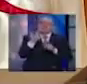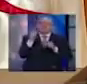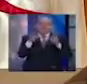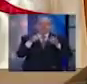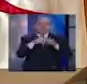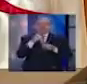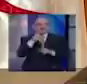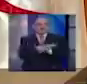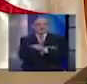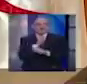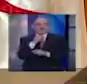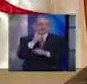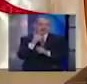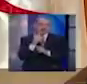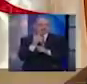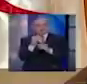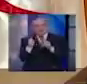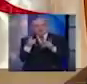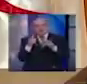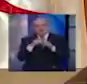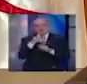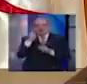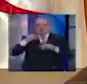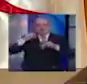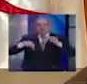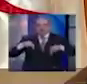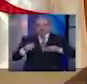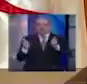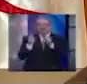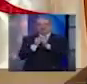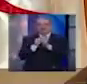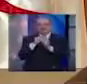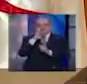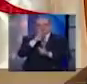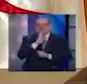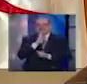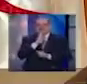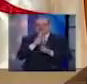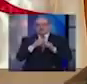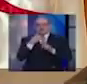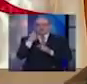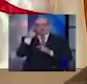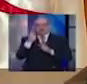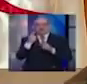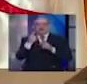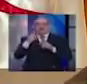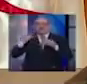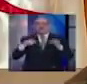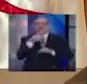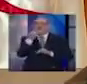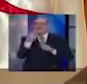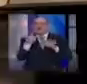قال كيسقساوه على لو غومانيمون غوفرنمونتال. يقول لهم انا ما حبيتش نحي الحكومة كاع باش ما نخدعش